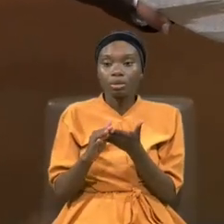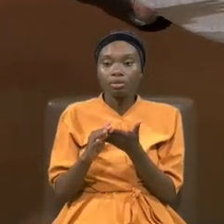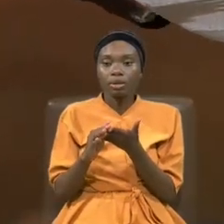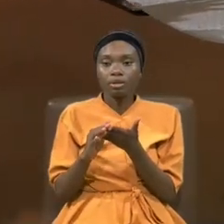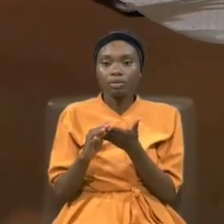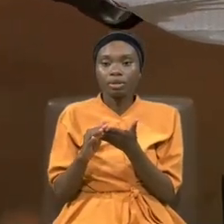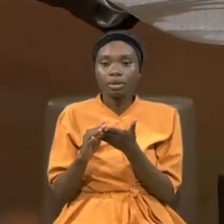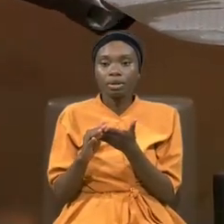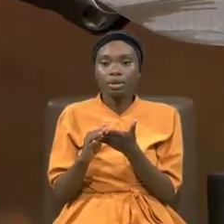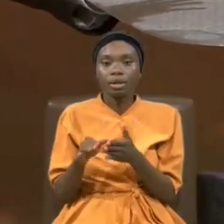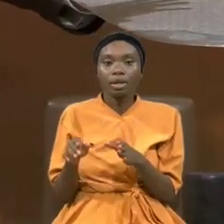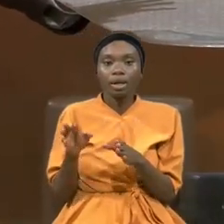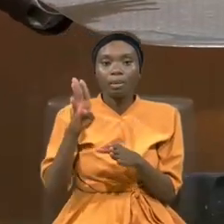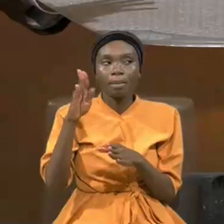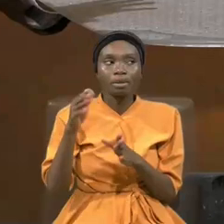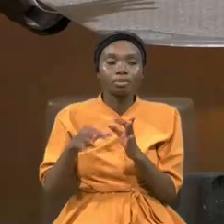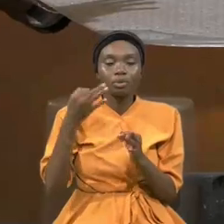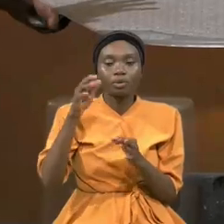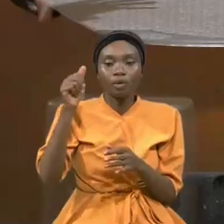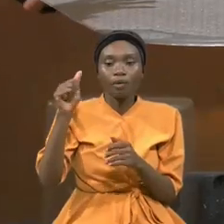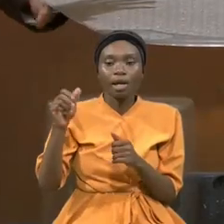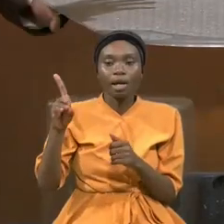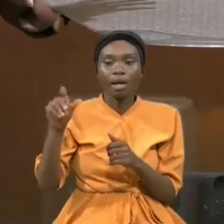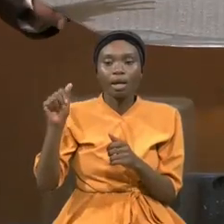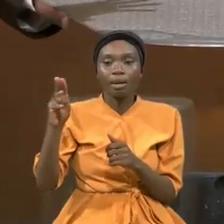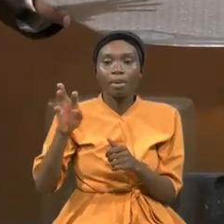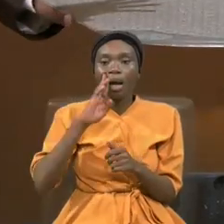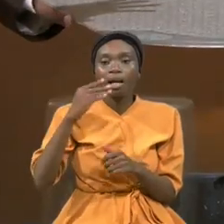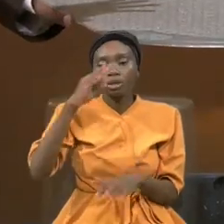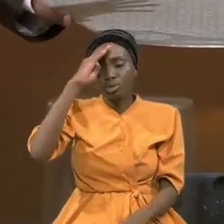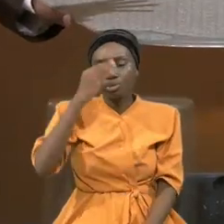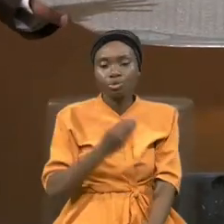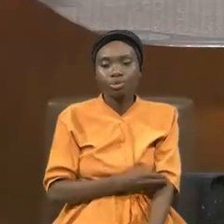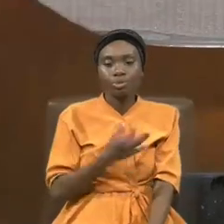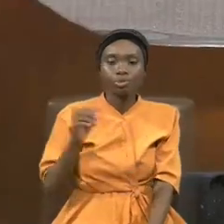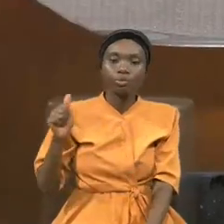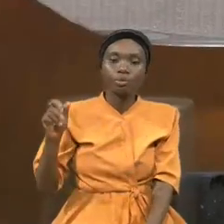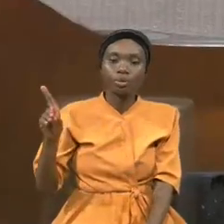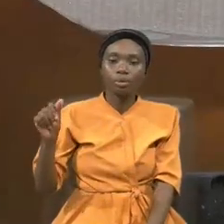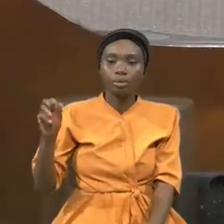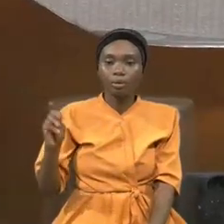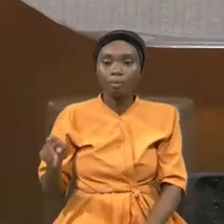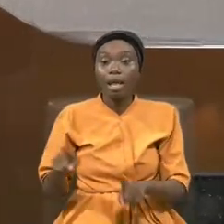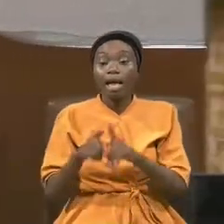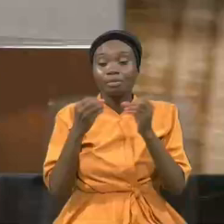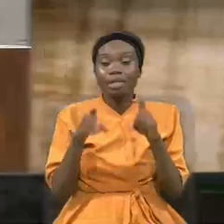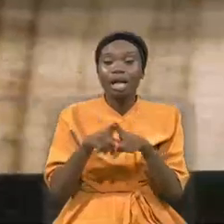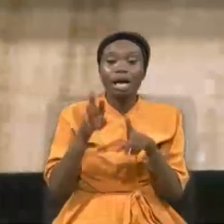l'Esprit d'Adam sont fils d'Adam. Car tous ceux qui sont